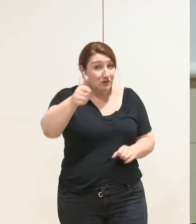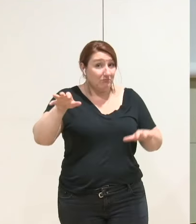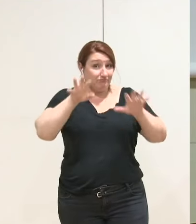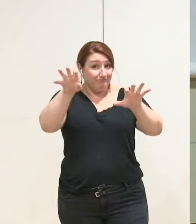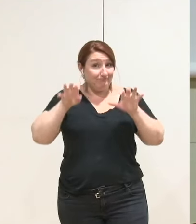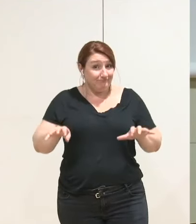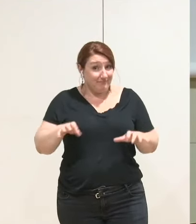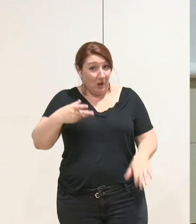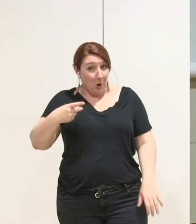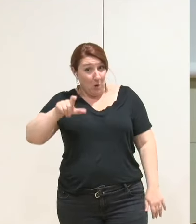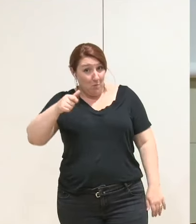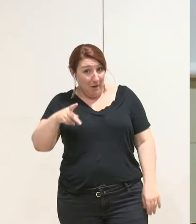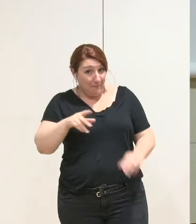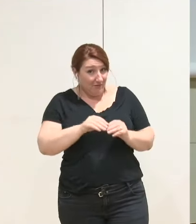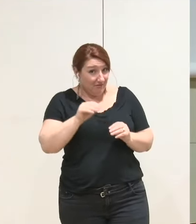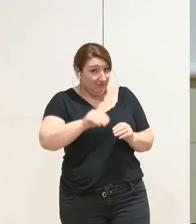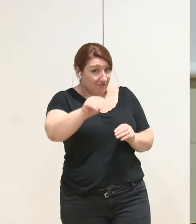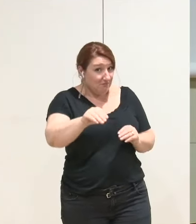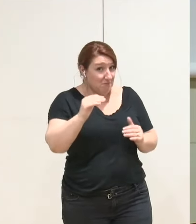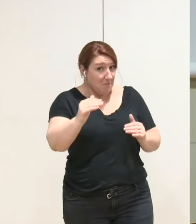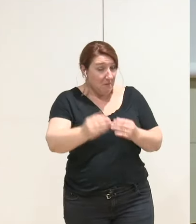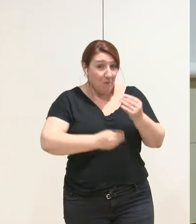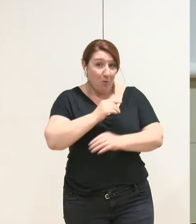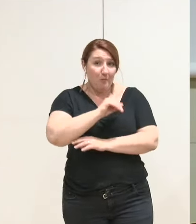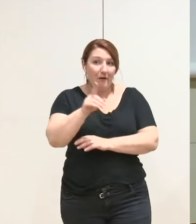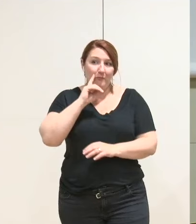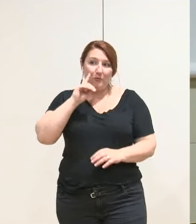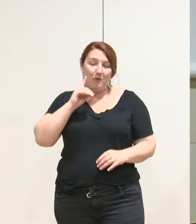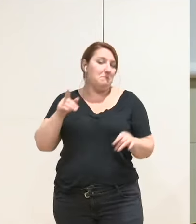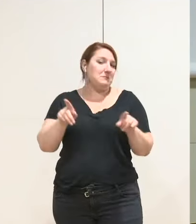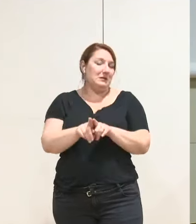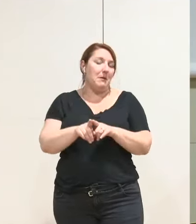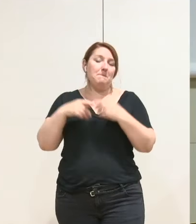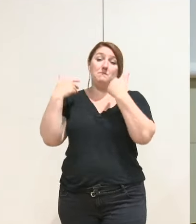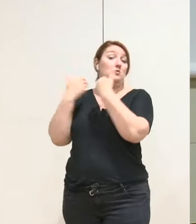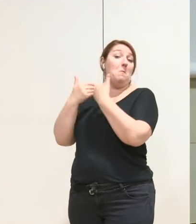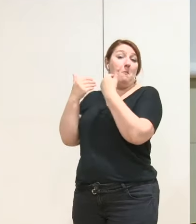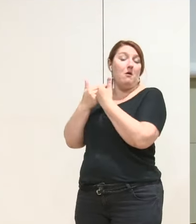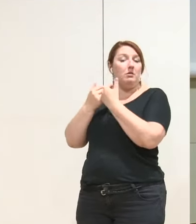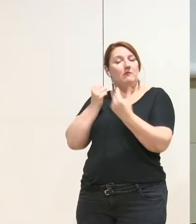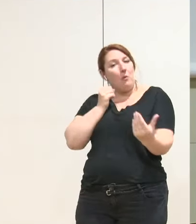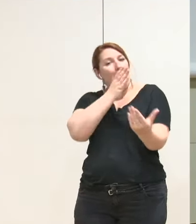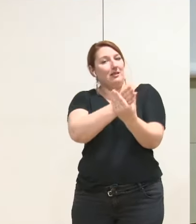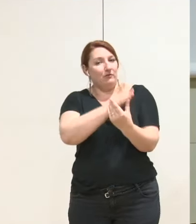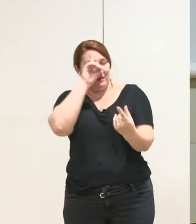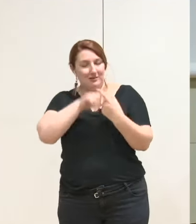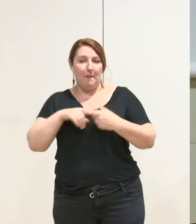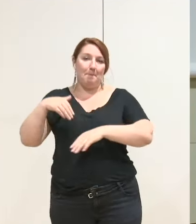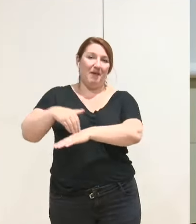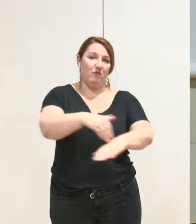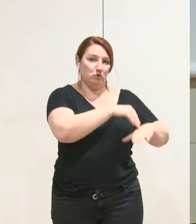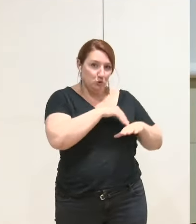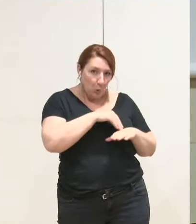si ce dispositif existera encore parce que là là aussi on est dans le double discours on nous demande d'intervenir en prévention de toute une série de